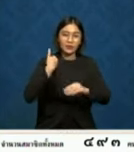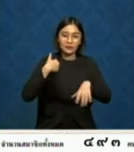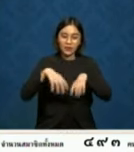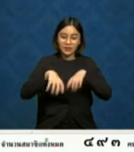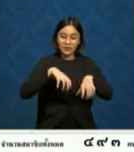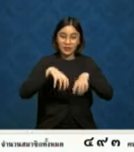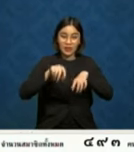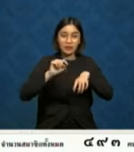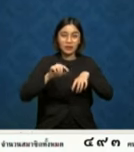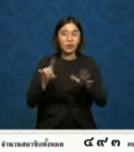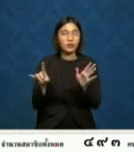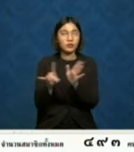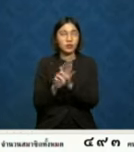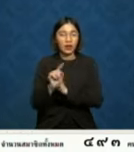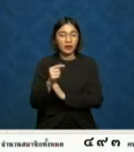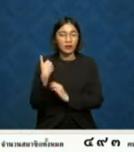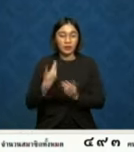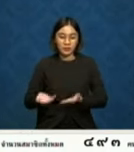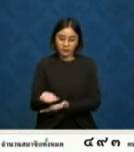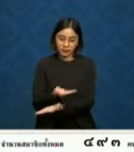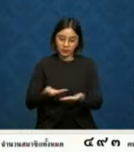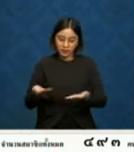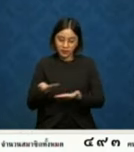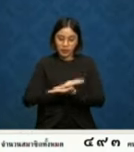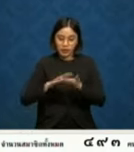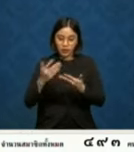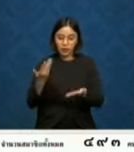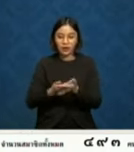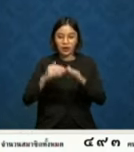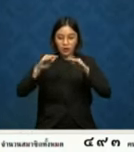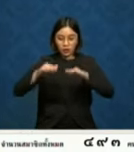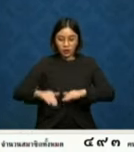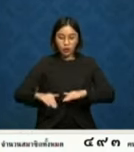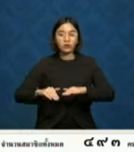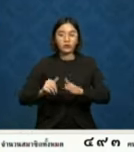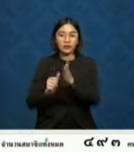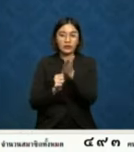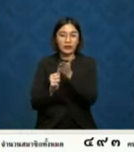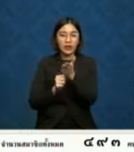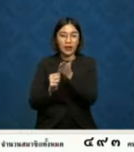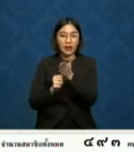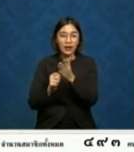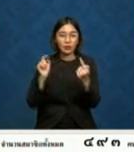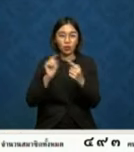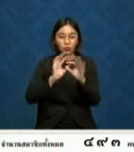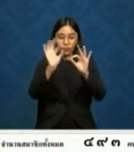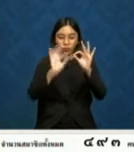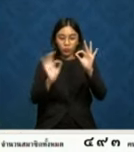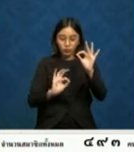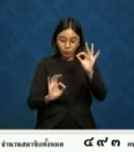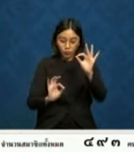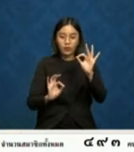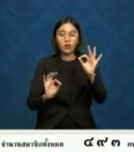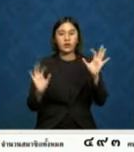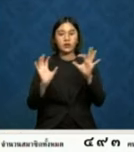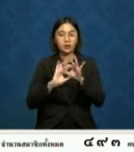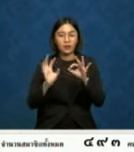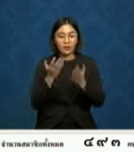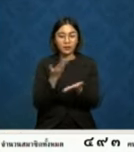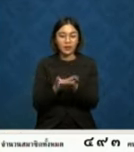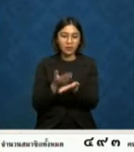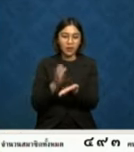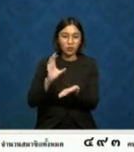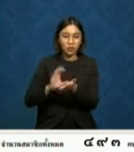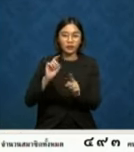ตั้งไว้สุดท้ายก็มีการพิจารณามาและมีการปรับลดปรับเปลี่ยนแก้ในเรื่องของเนื้องานเอ่อในเรื่องของเม็ด